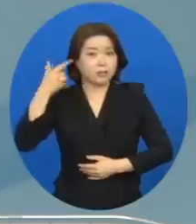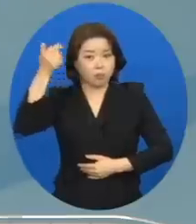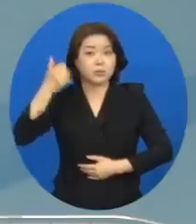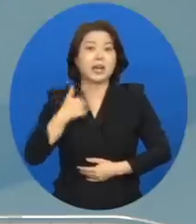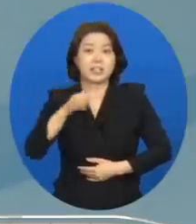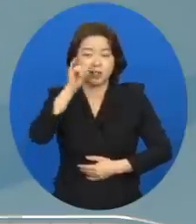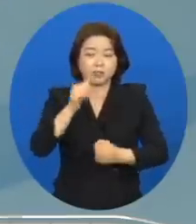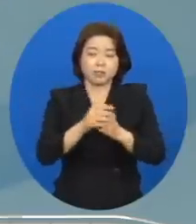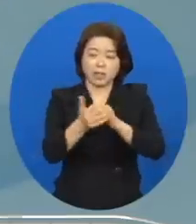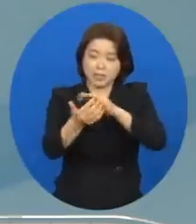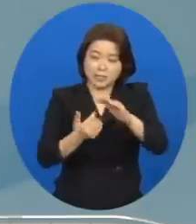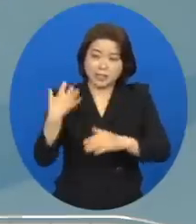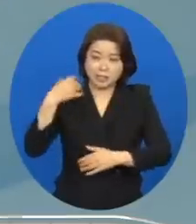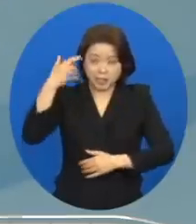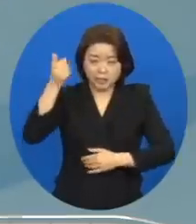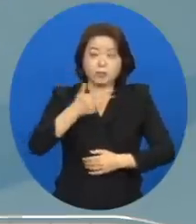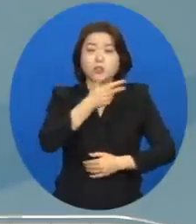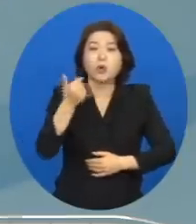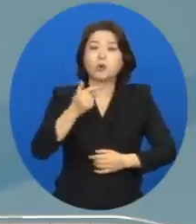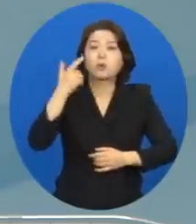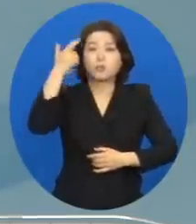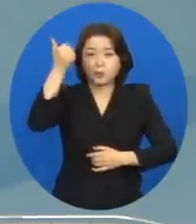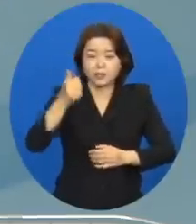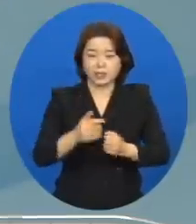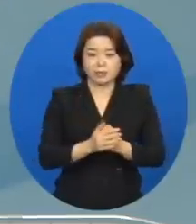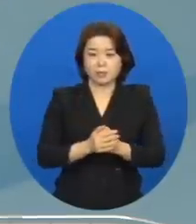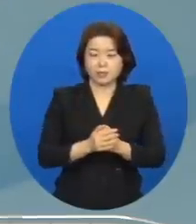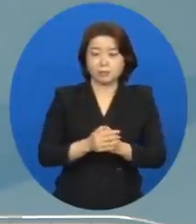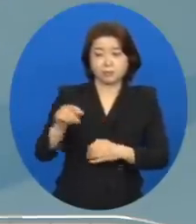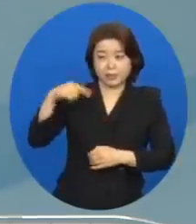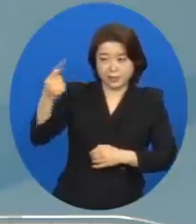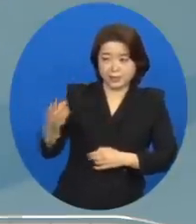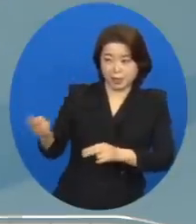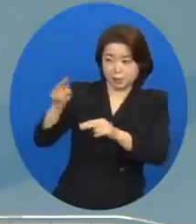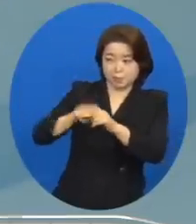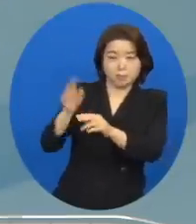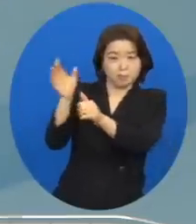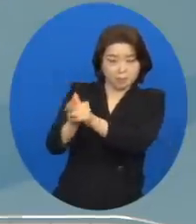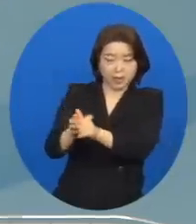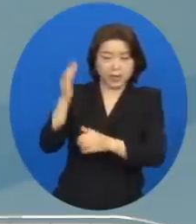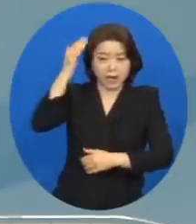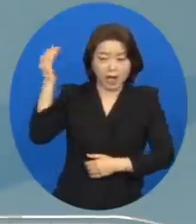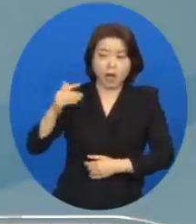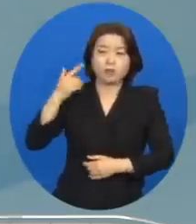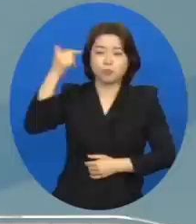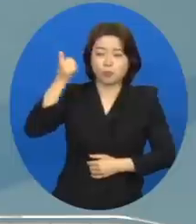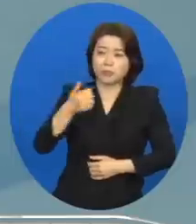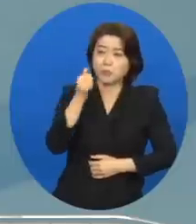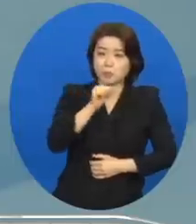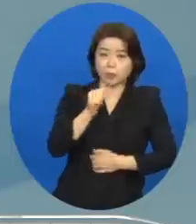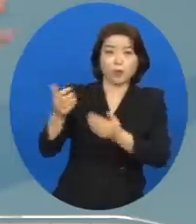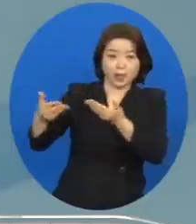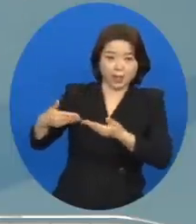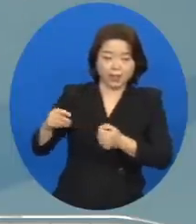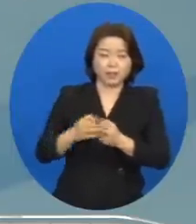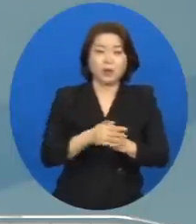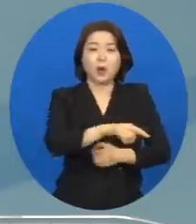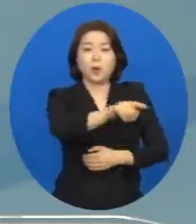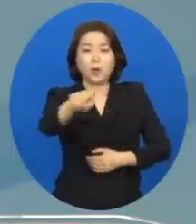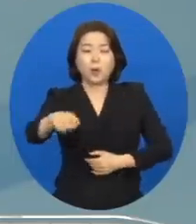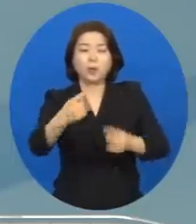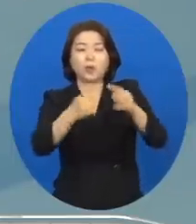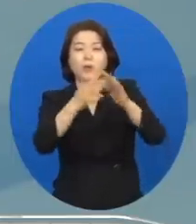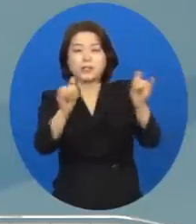근데 전임이셨던 영국 목사님이 이제 후임이신 한국 목사님을 소개를 터키 교인들에게 하는